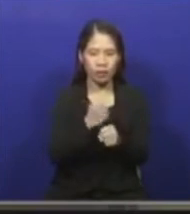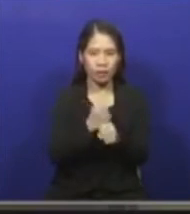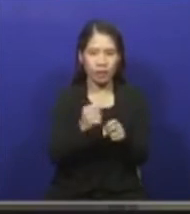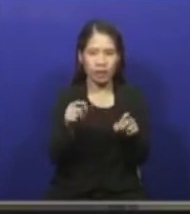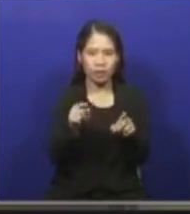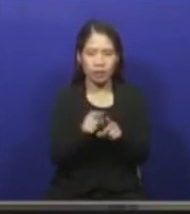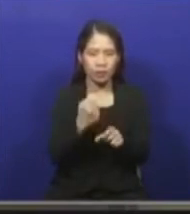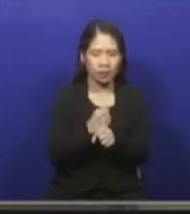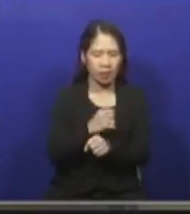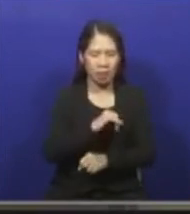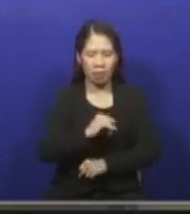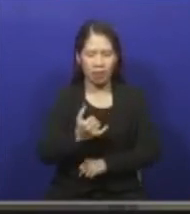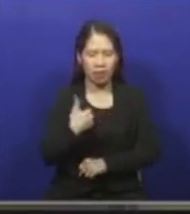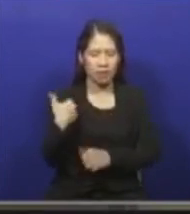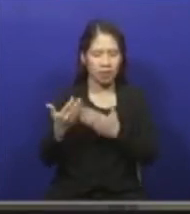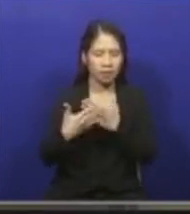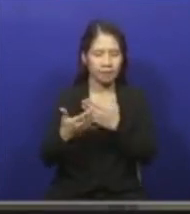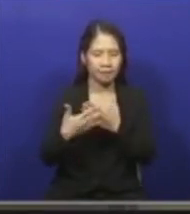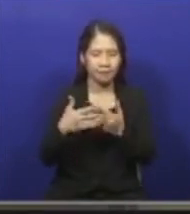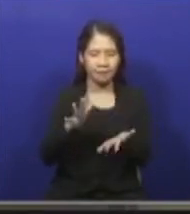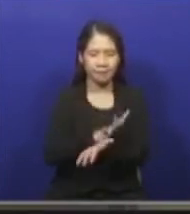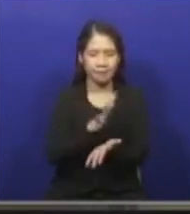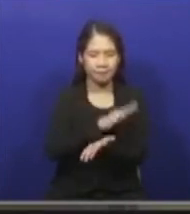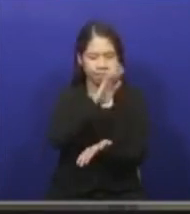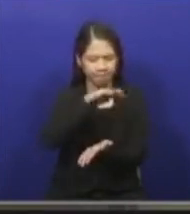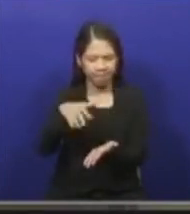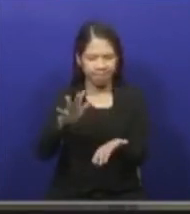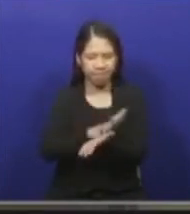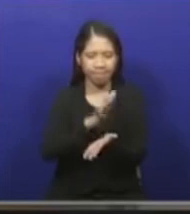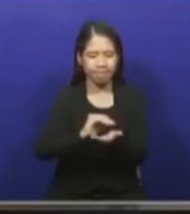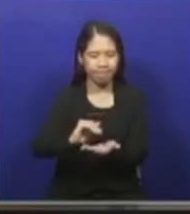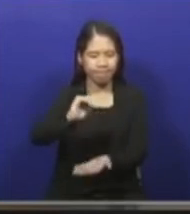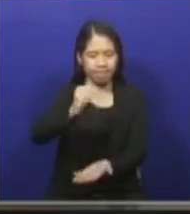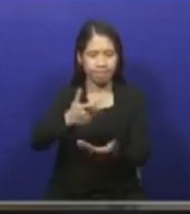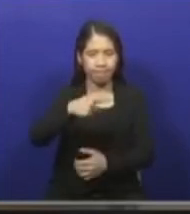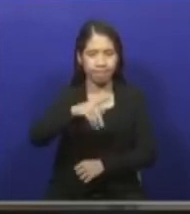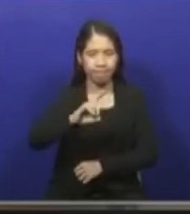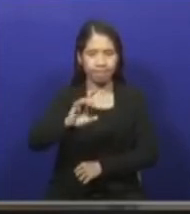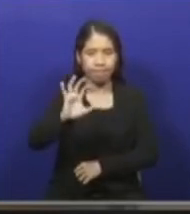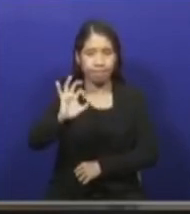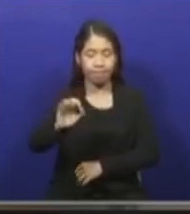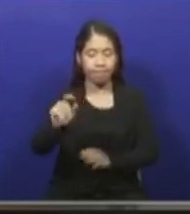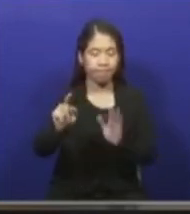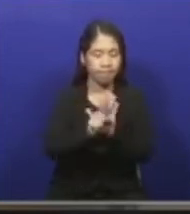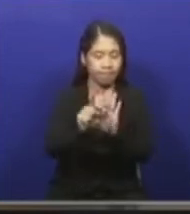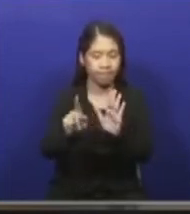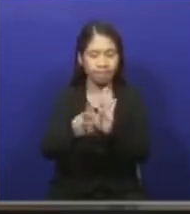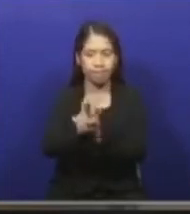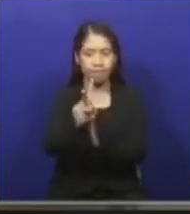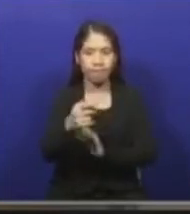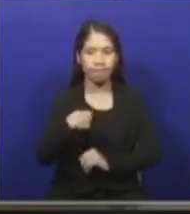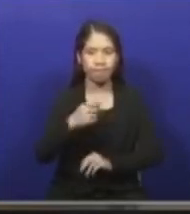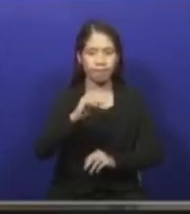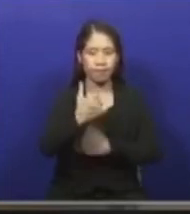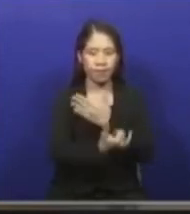แทนอยู่นี้คอยเรียกเอกสารจากหน่วยงานที่เกี่ยวข้องมาเป็นกระดาษหรือ PDF สแกนครั้งละที2ทีประเทศต่าง